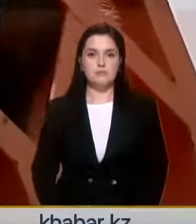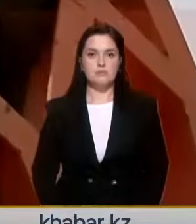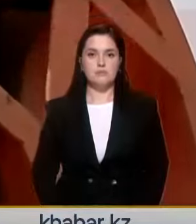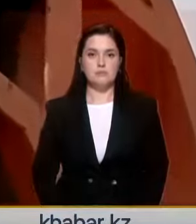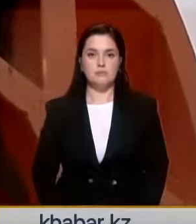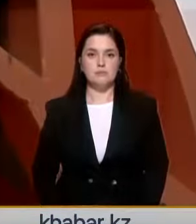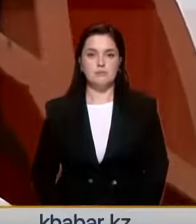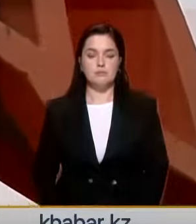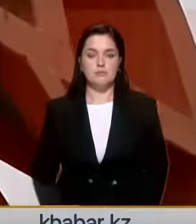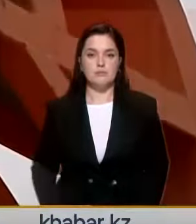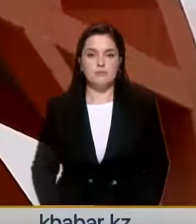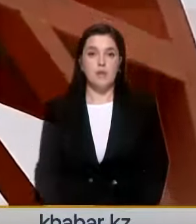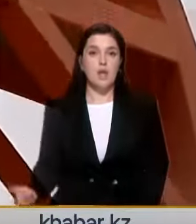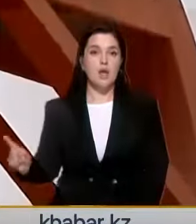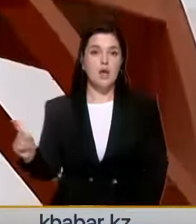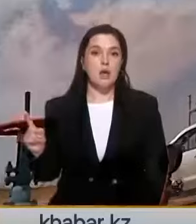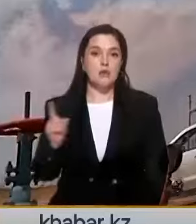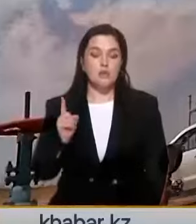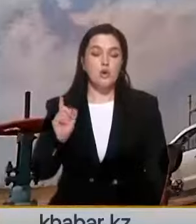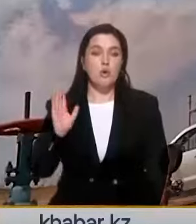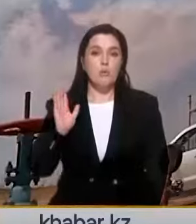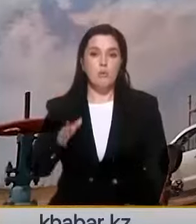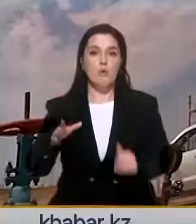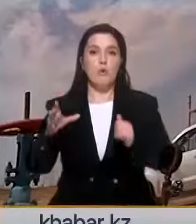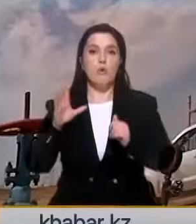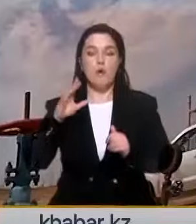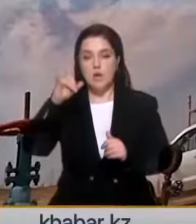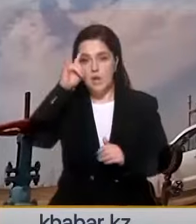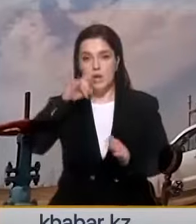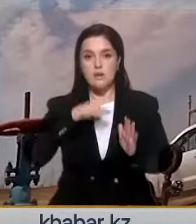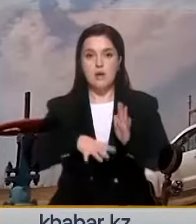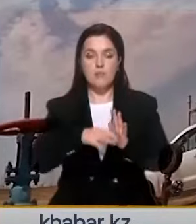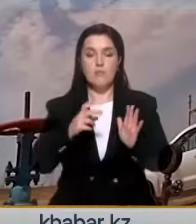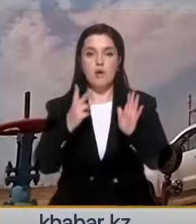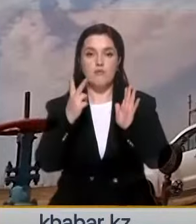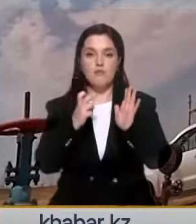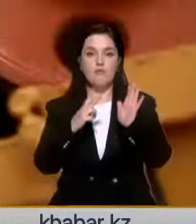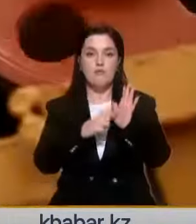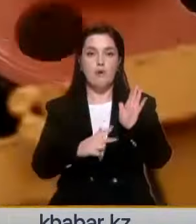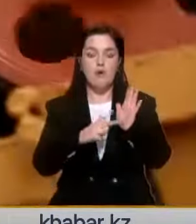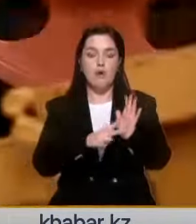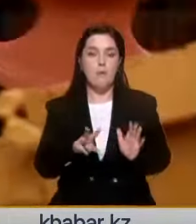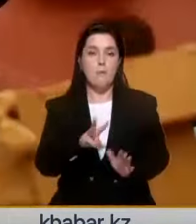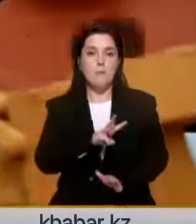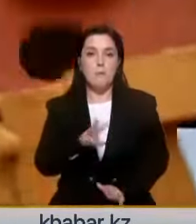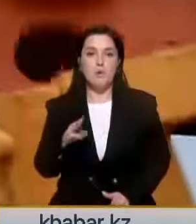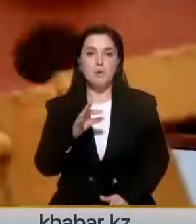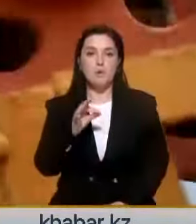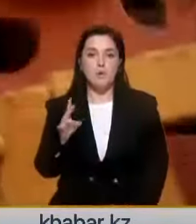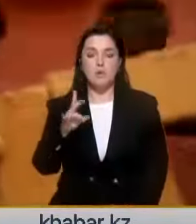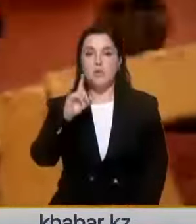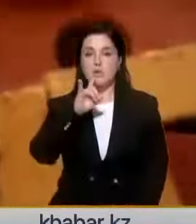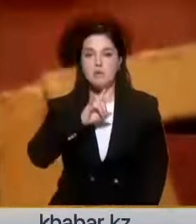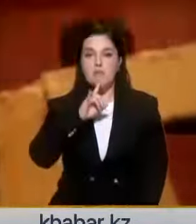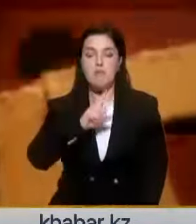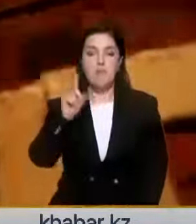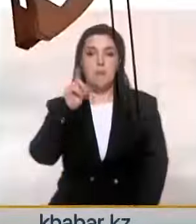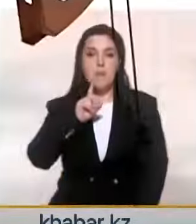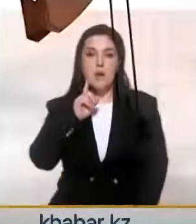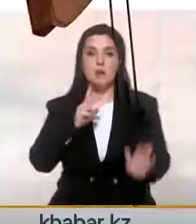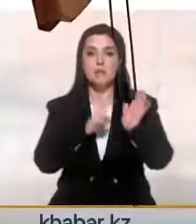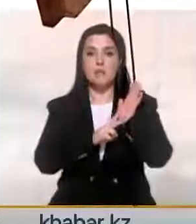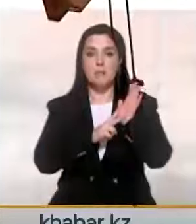соткано ожидается что по итогам года в Казахстане добудут больше 88 млн тонн нефти пока же фактически добыта лишь 73,5